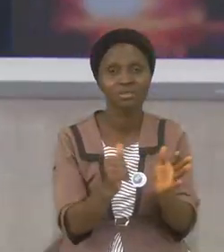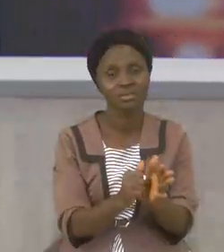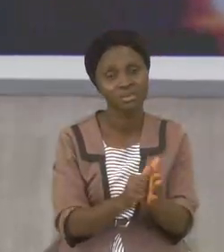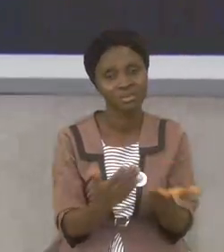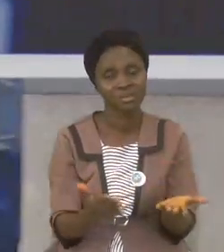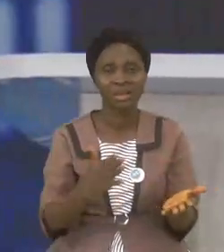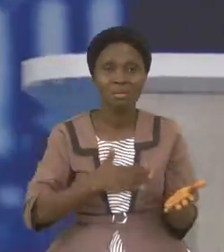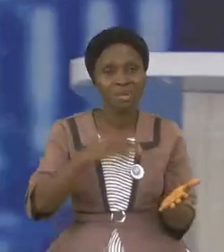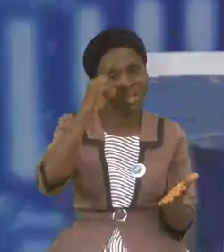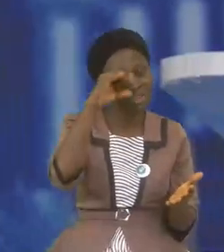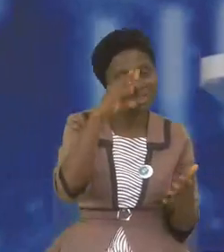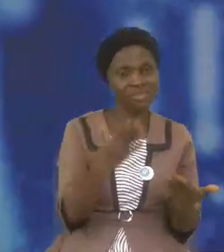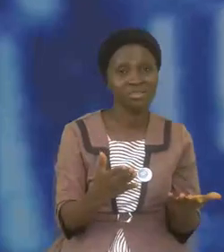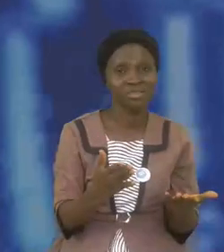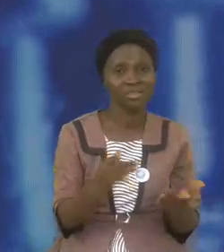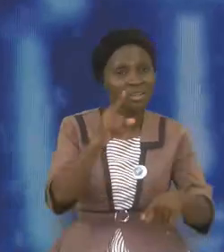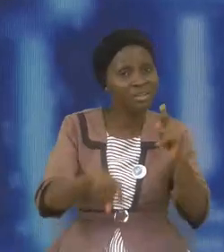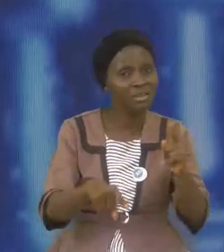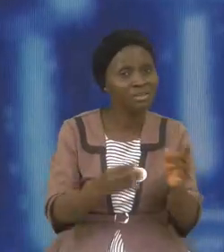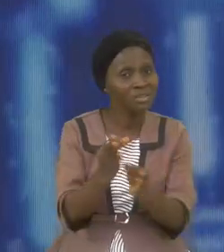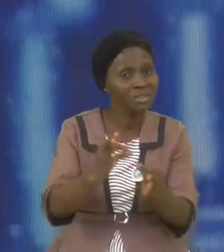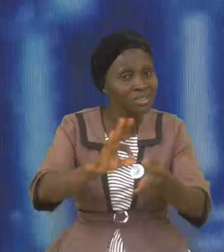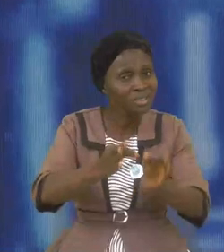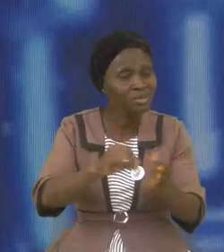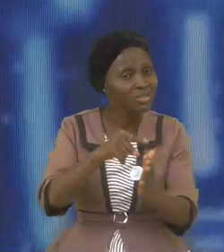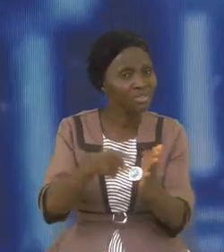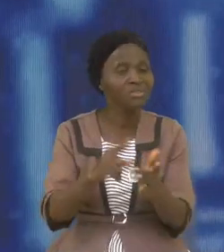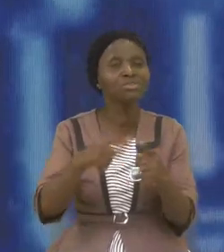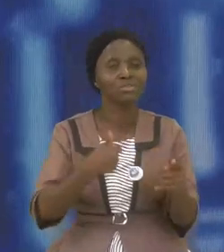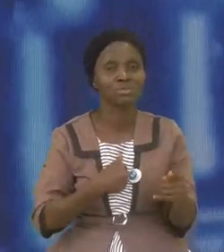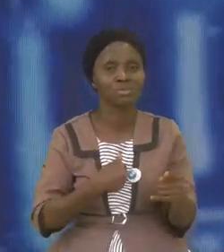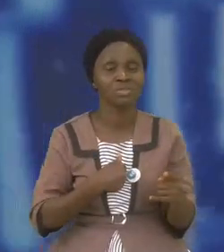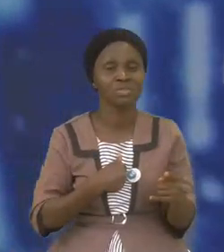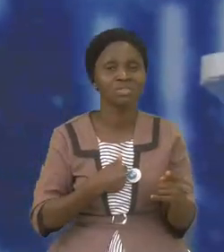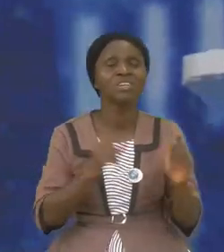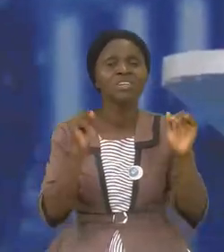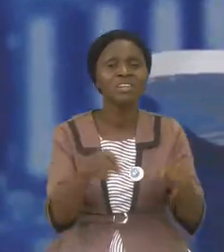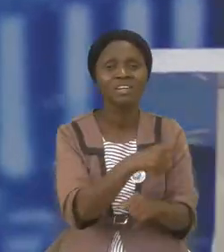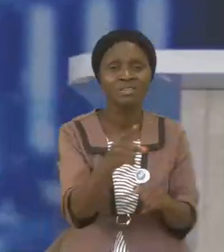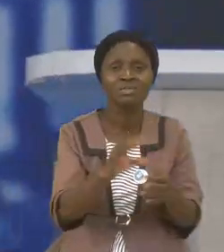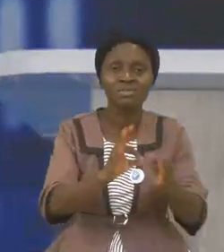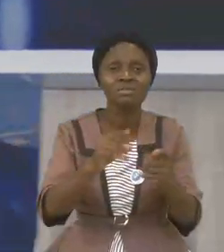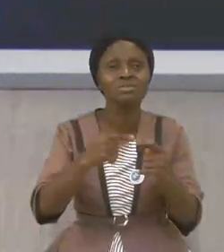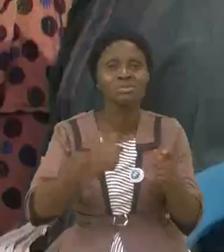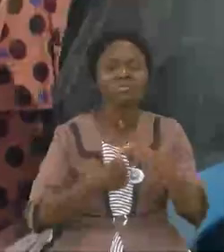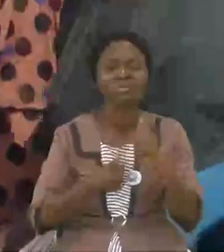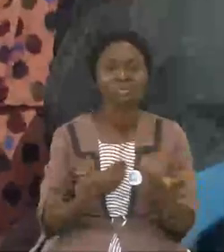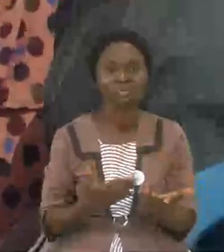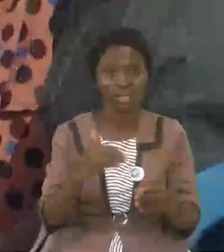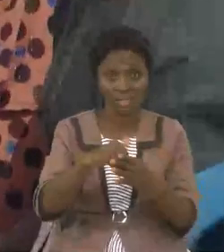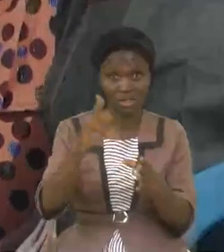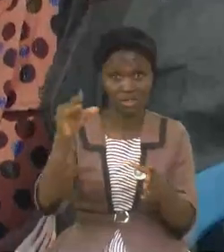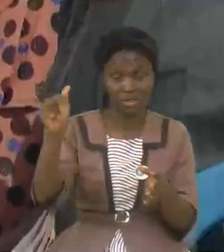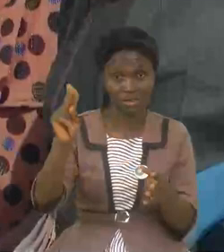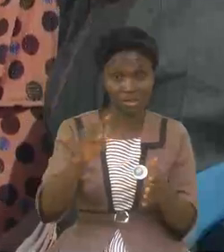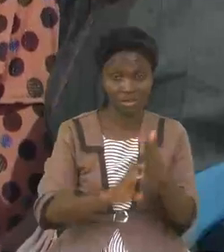Daniel, les magiciens et les astrologues, les devins n'ont pas pu m'expliquer le rêve. Est-ce que tu peux m'interpréter